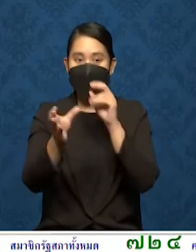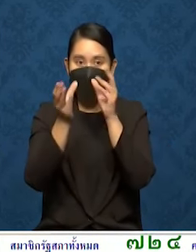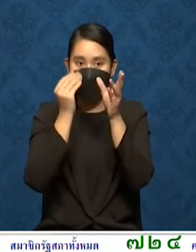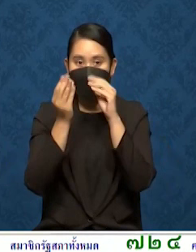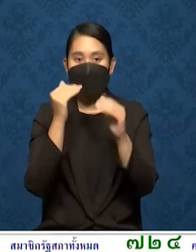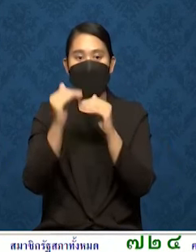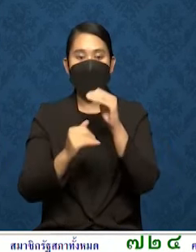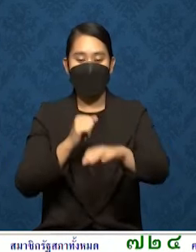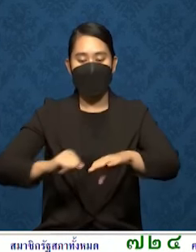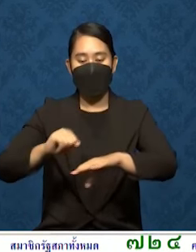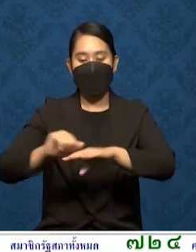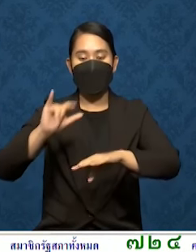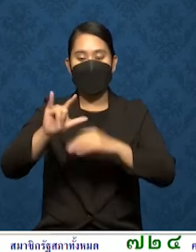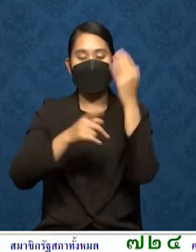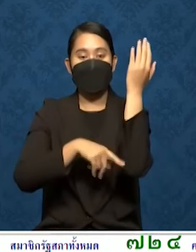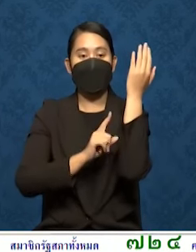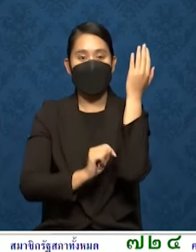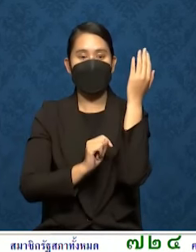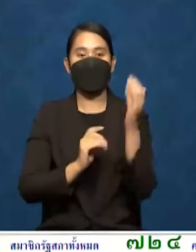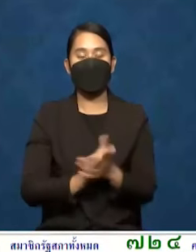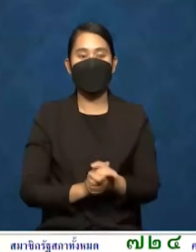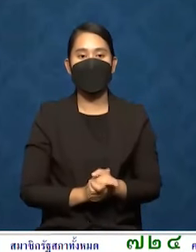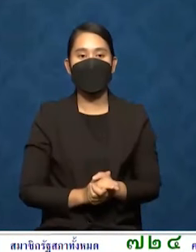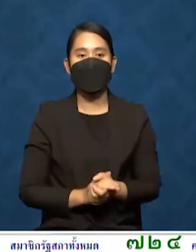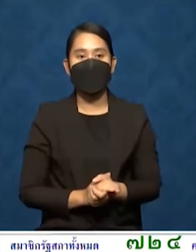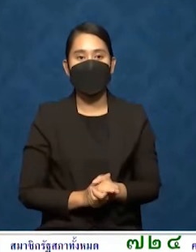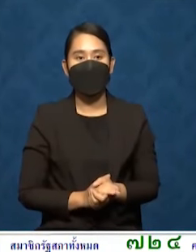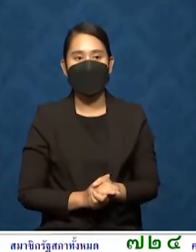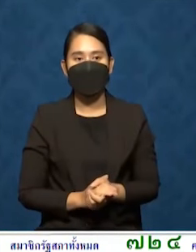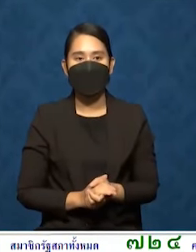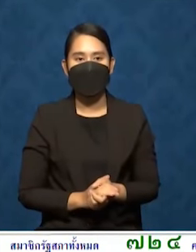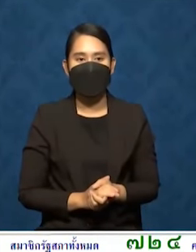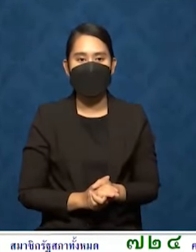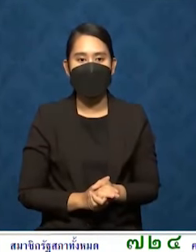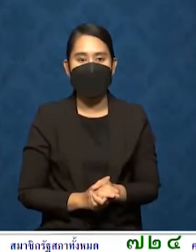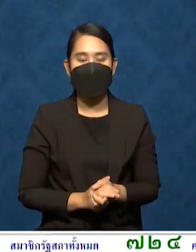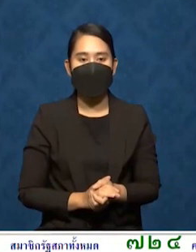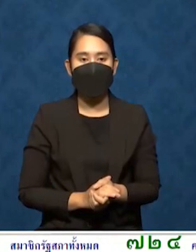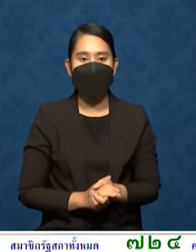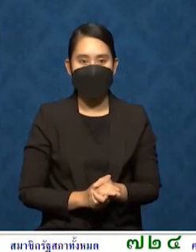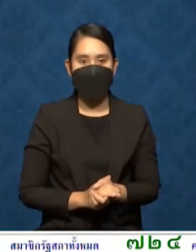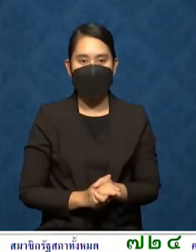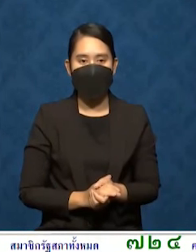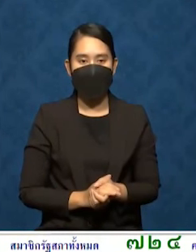บินที่ปัตตานีขึ้นมาแล้วก็จะเป็นสิ่งหนึ่งที่อาจจะไปนำ